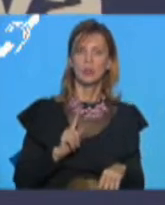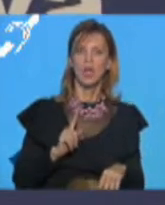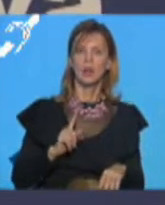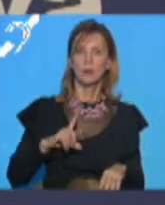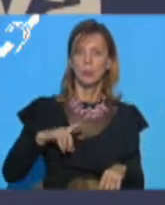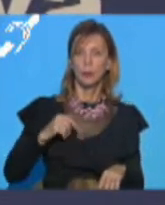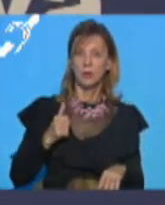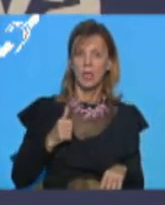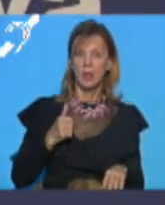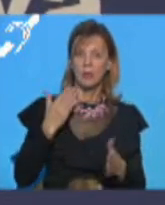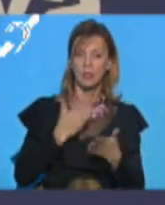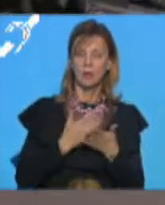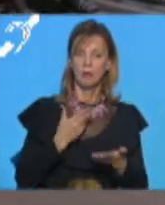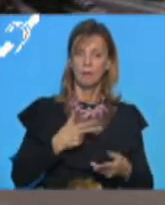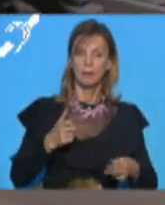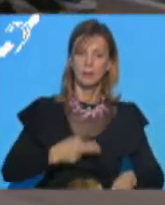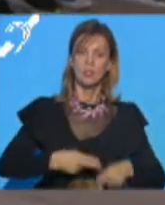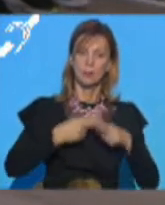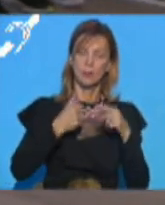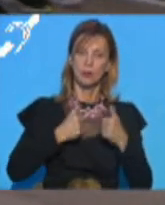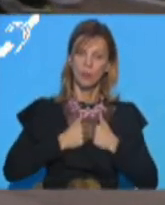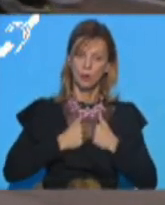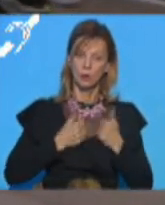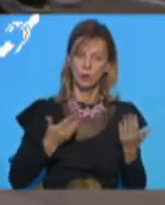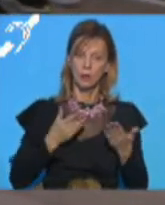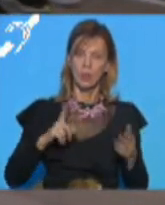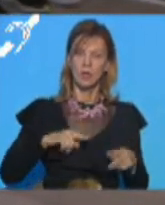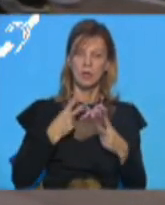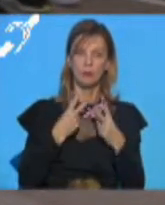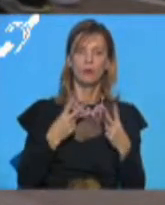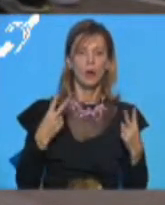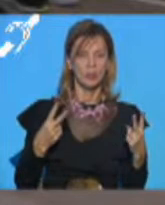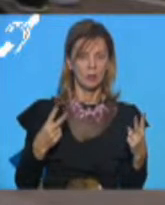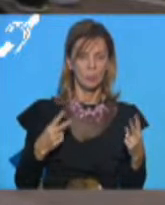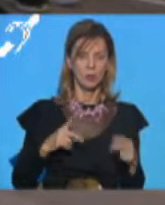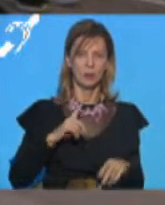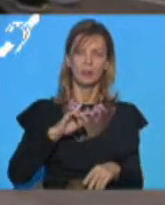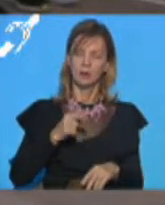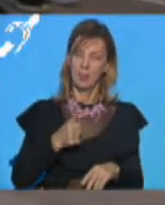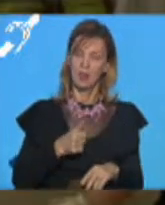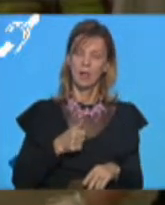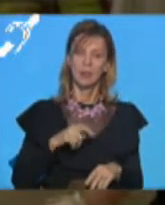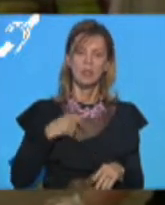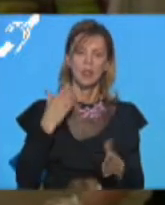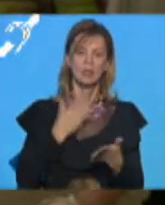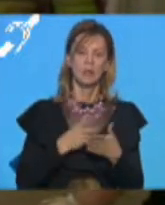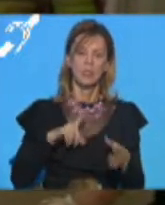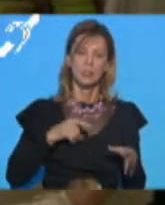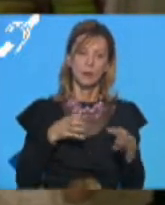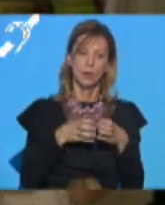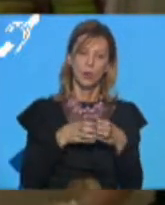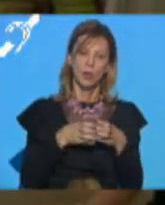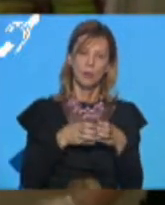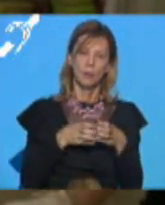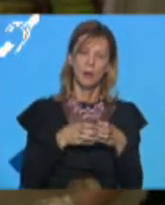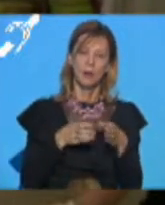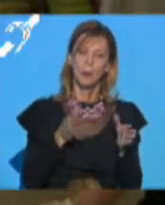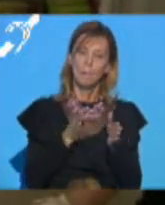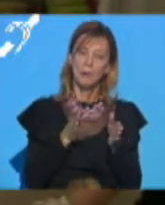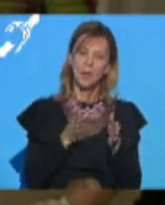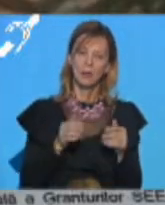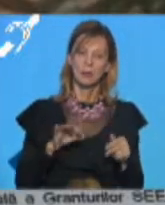n-ar deveni realitate fără sprijinul voluntarilor, care este foarte important. Da, da. Suntem o echipă mică